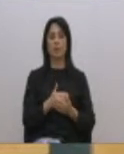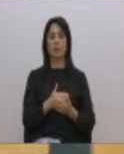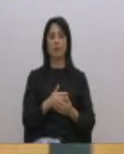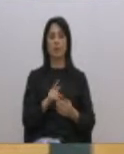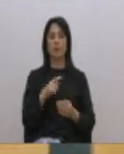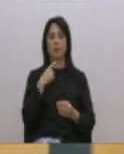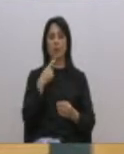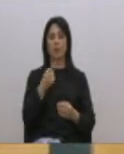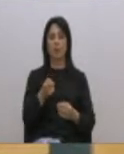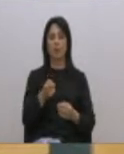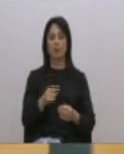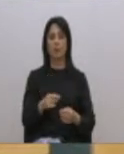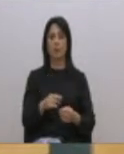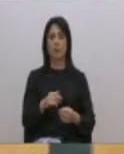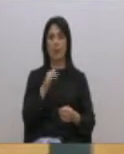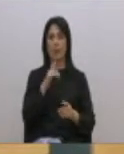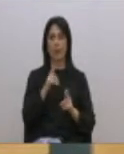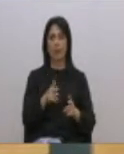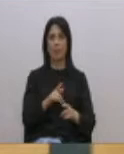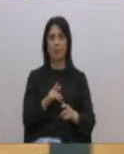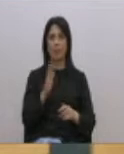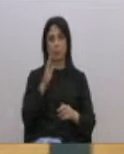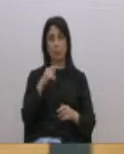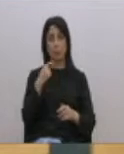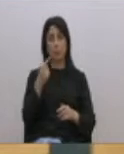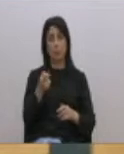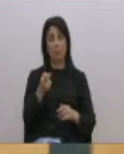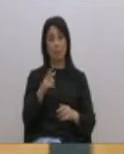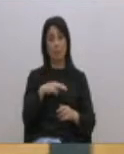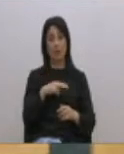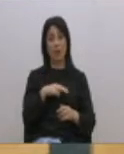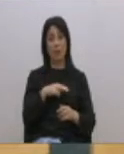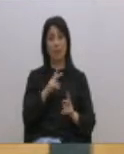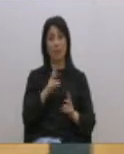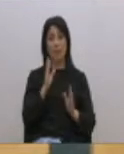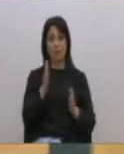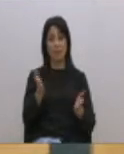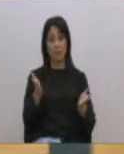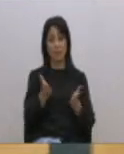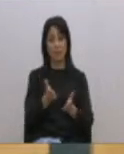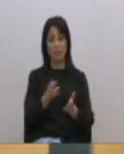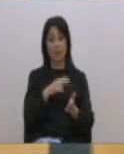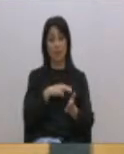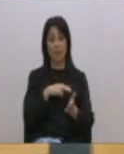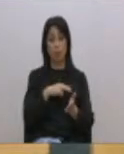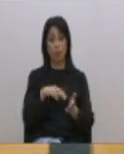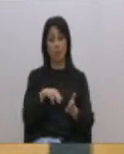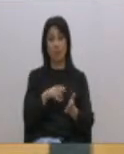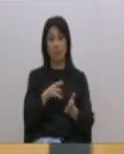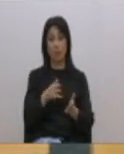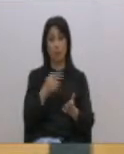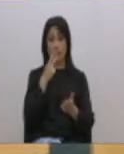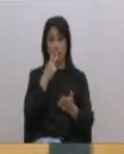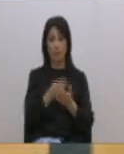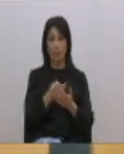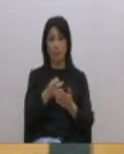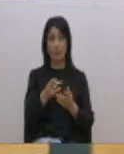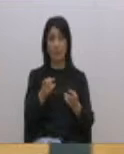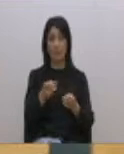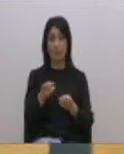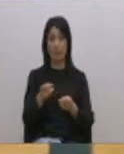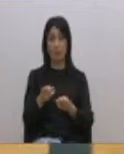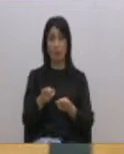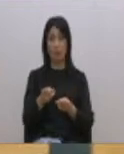am etapze, roit, pian, vedache, tahme, vita, momaval, parlament și vin, zic nevian, deputate, îi sunt tu dai na havin, am isa ce